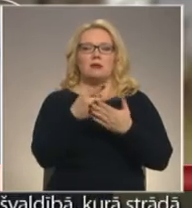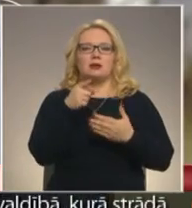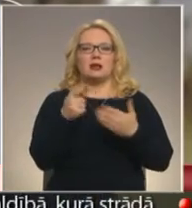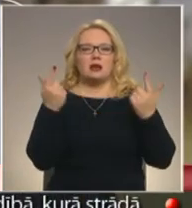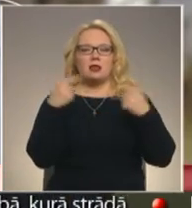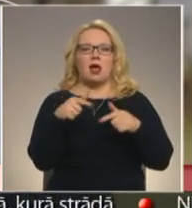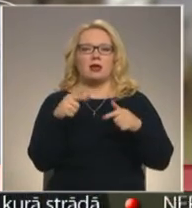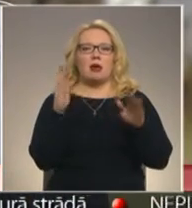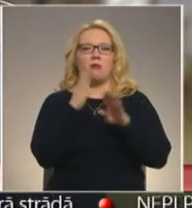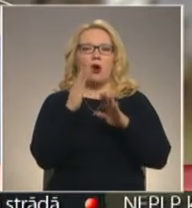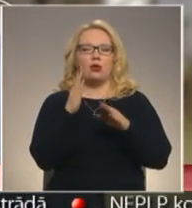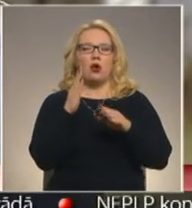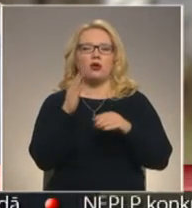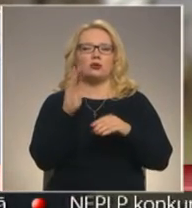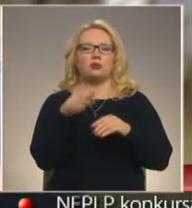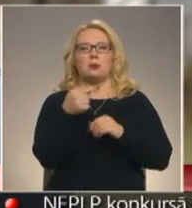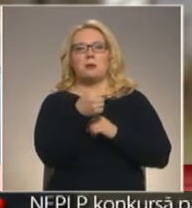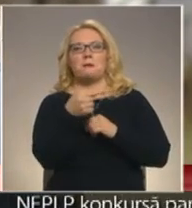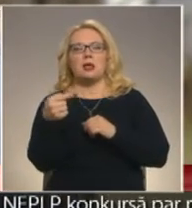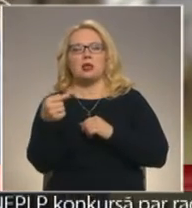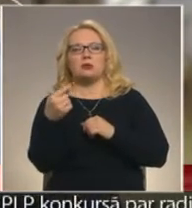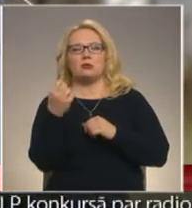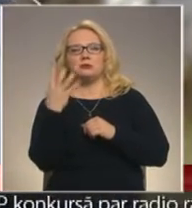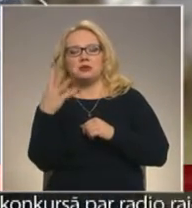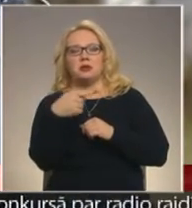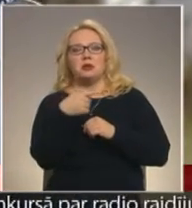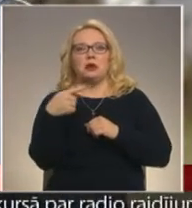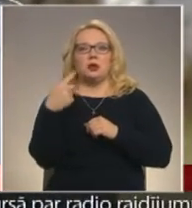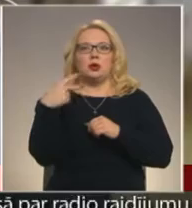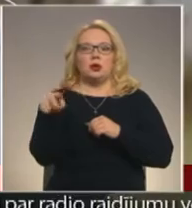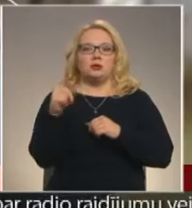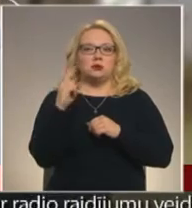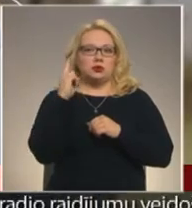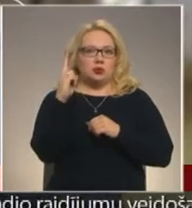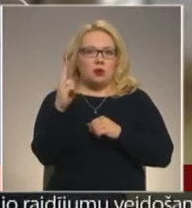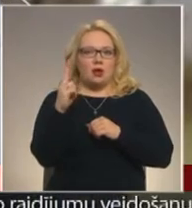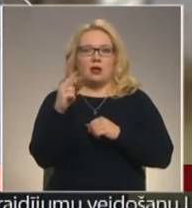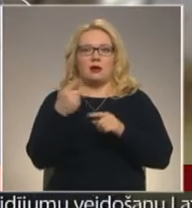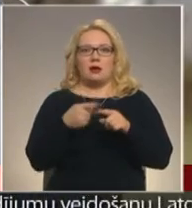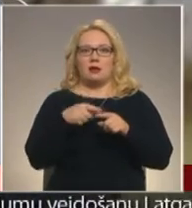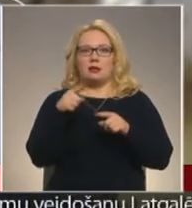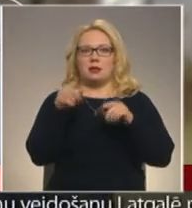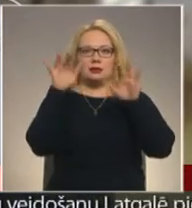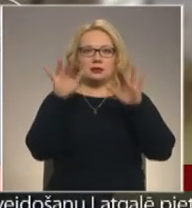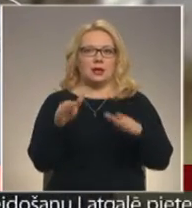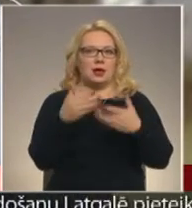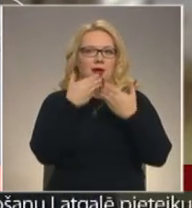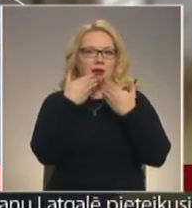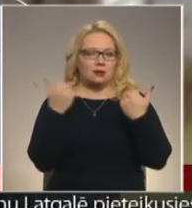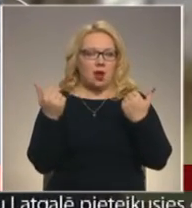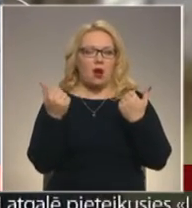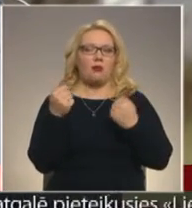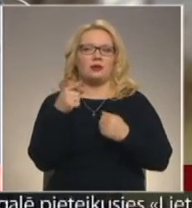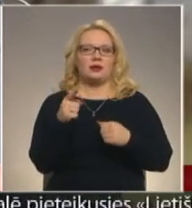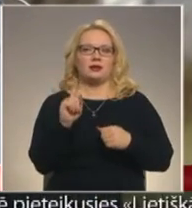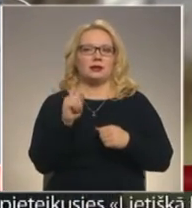tas -11 pat varētu būt, līdz pat -20 pat soli. Ja. Un ja tad nav sniega, tad tas